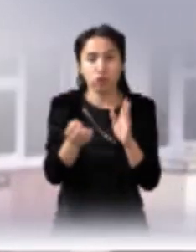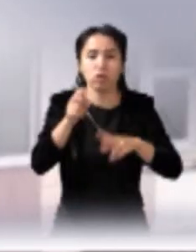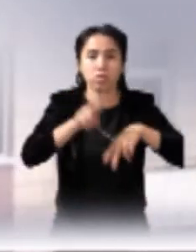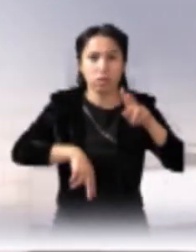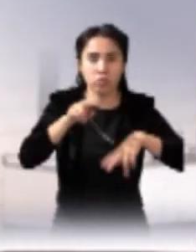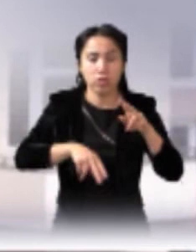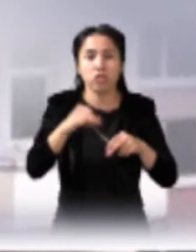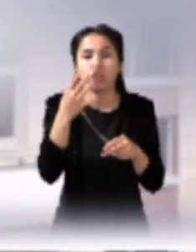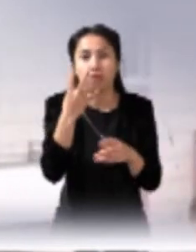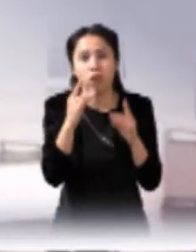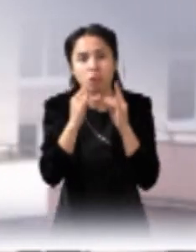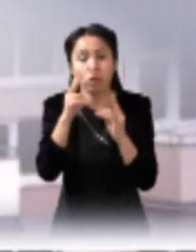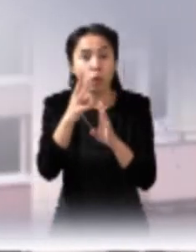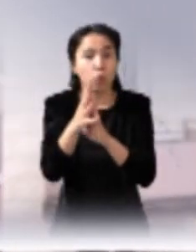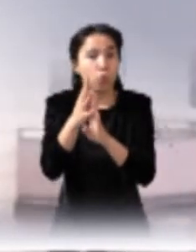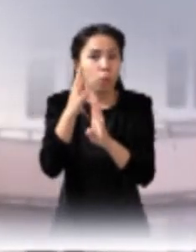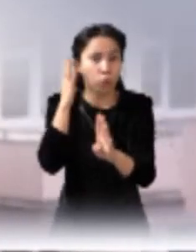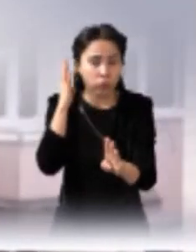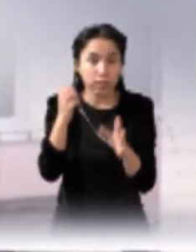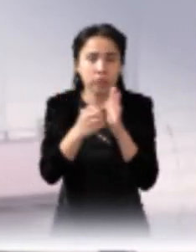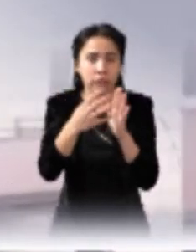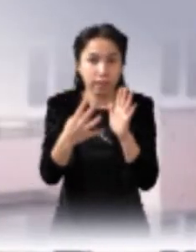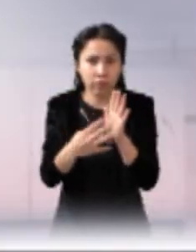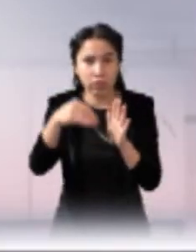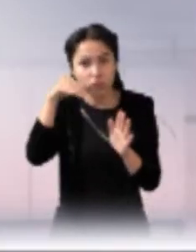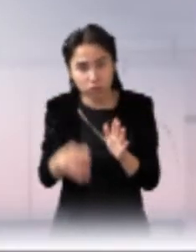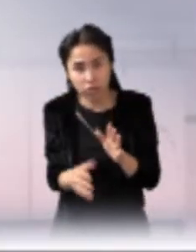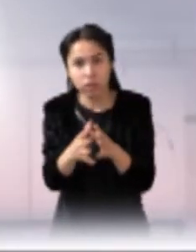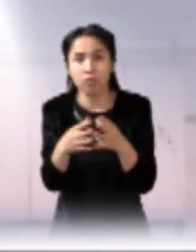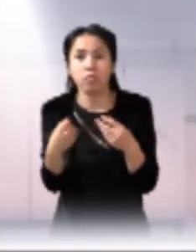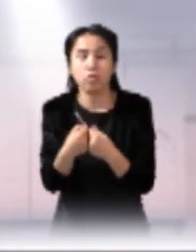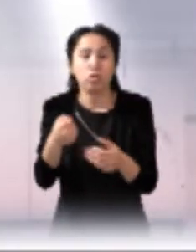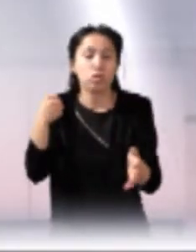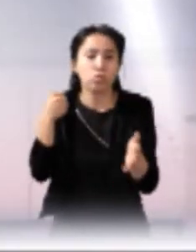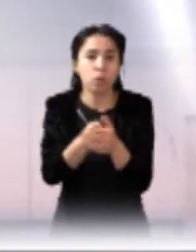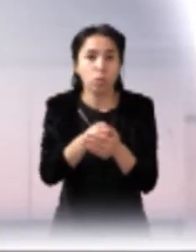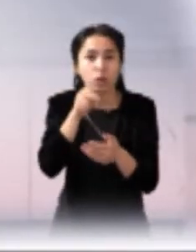4 общежитий. Стоящие на очереди 19 тысяч семей до конца текущего года